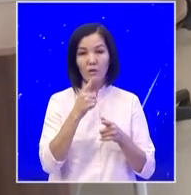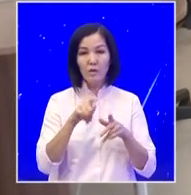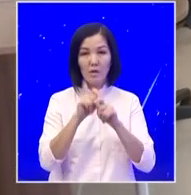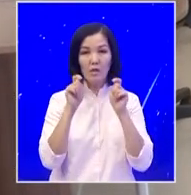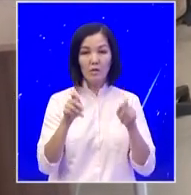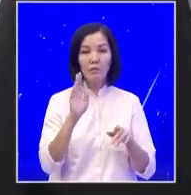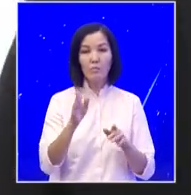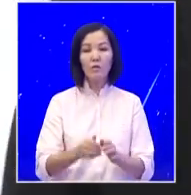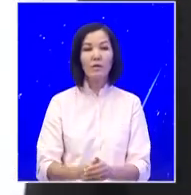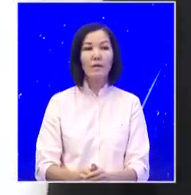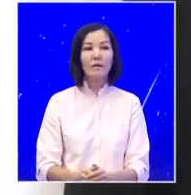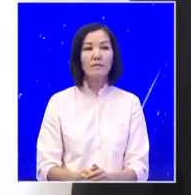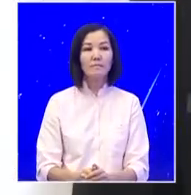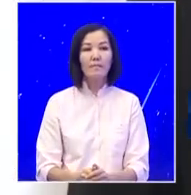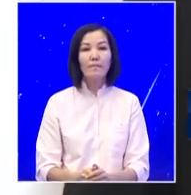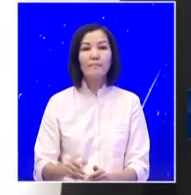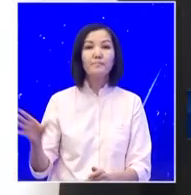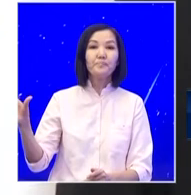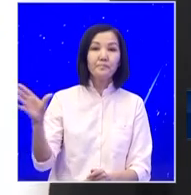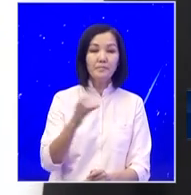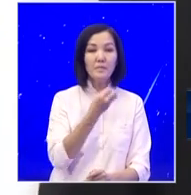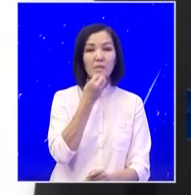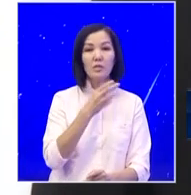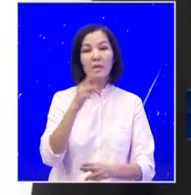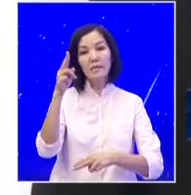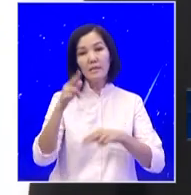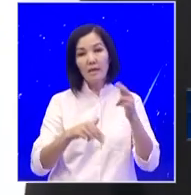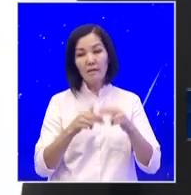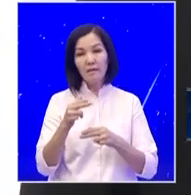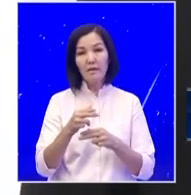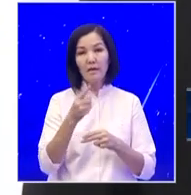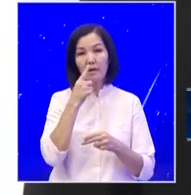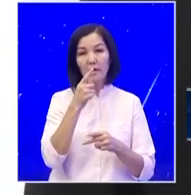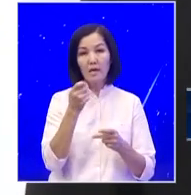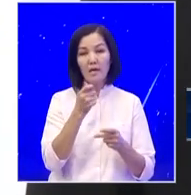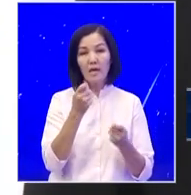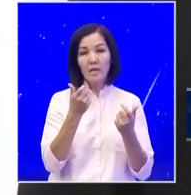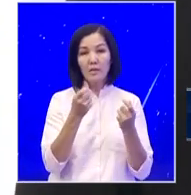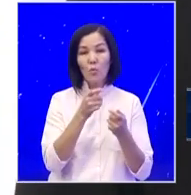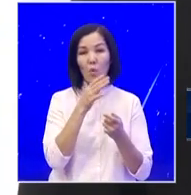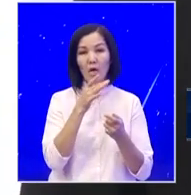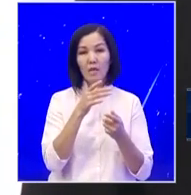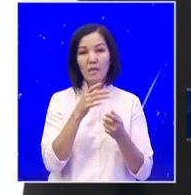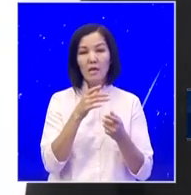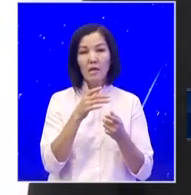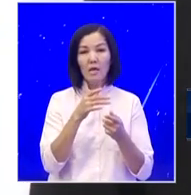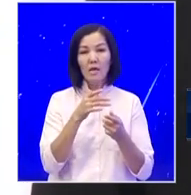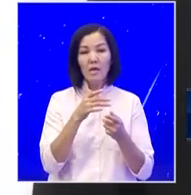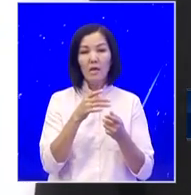игілігіне берілмек. Жақсы бәрі салынды. Енді бұйыртса аз қалды ашылуына. Бір ұсақ түйек жұмыстар